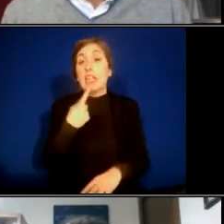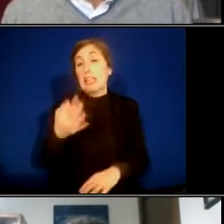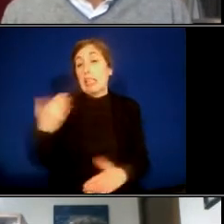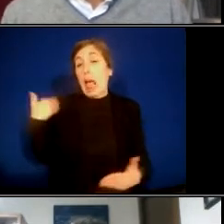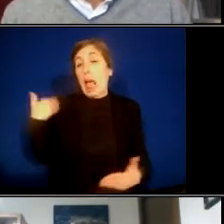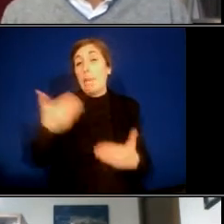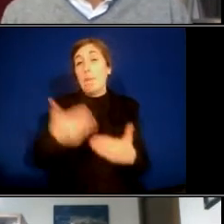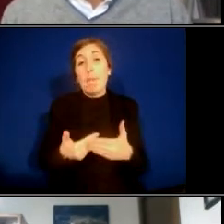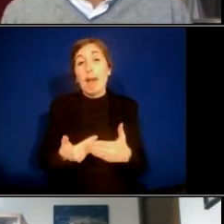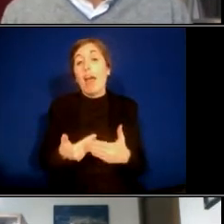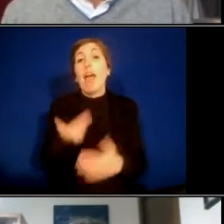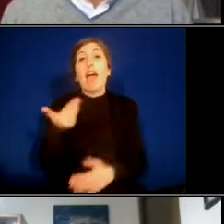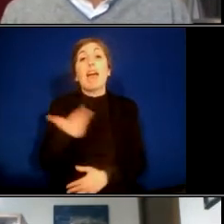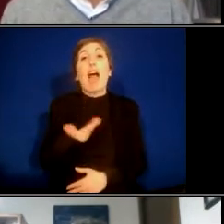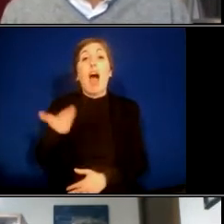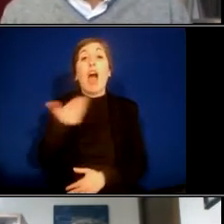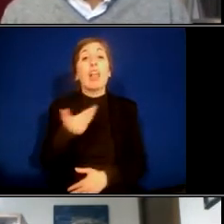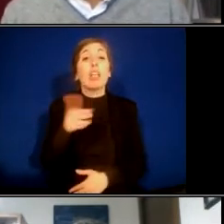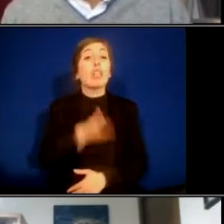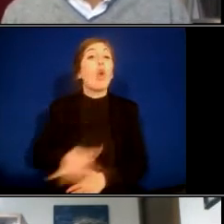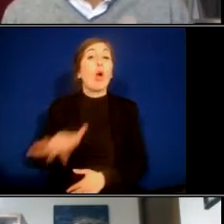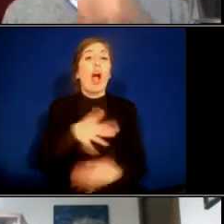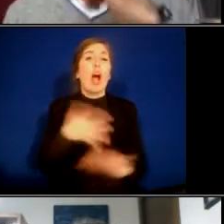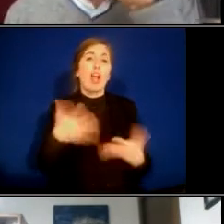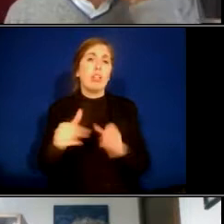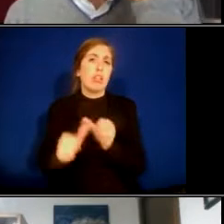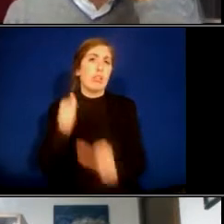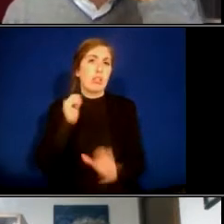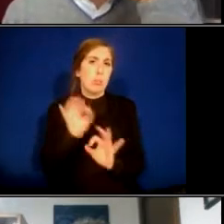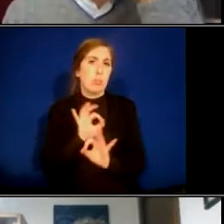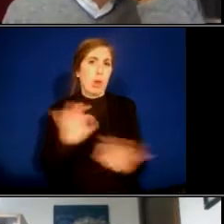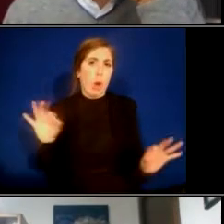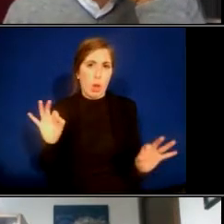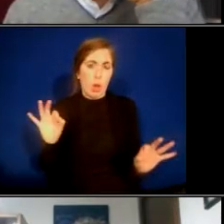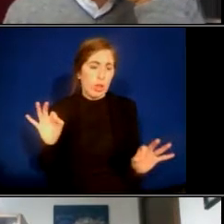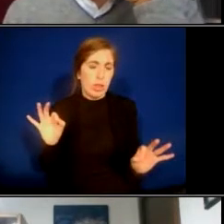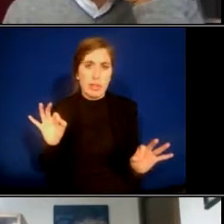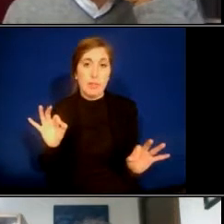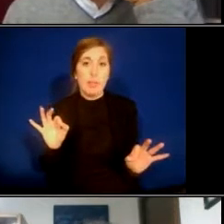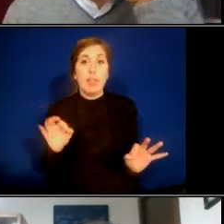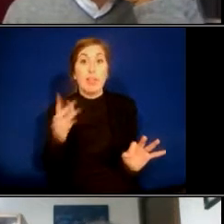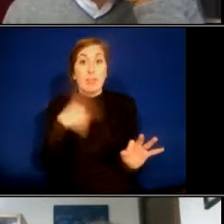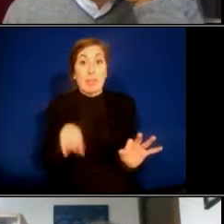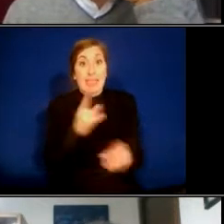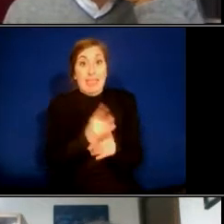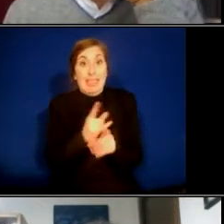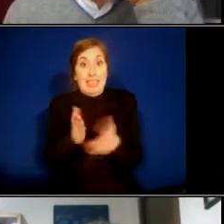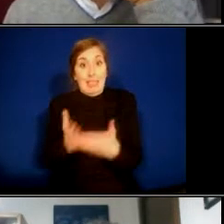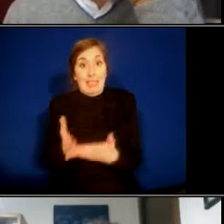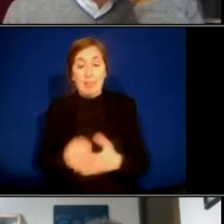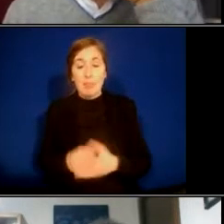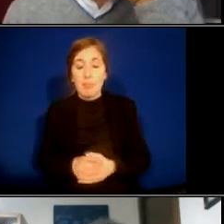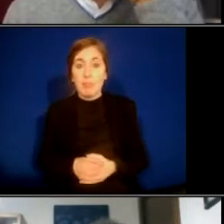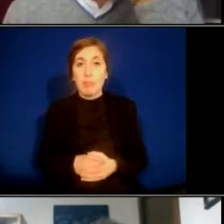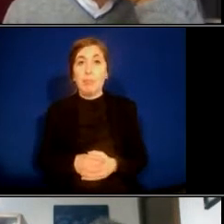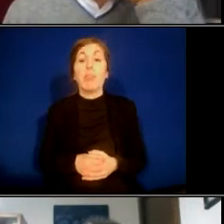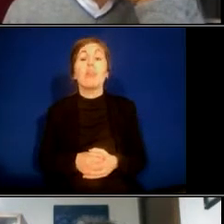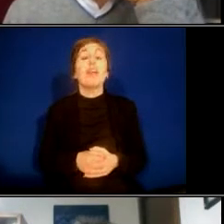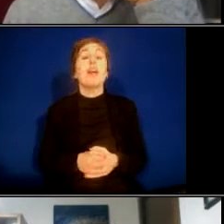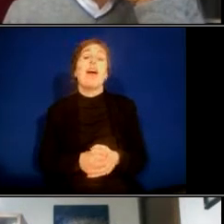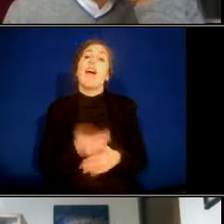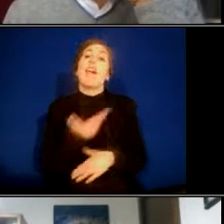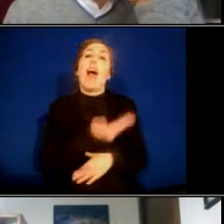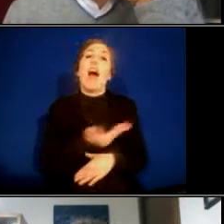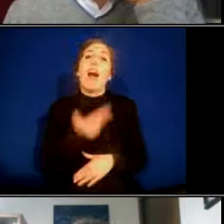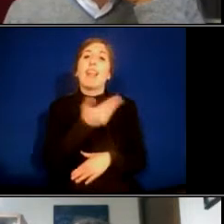Caritas locali si erano un po' preparate ed è lì che vanno aiutate. Le Caritas nazionali in Ucraina, parlo